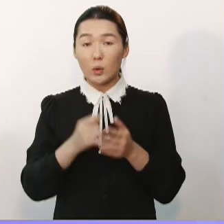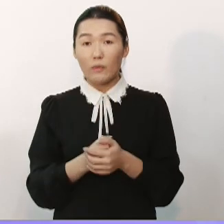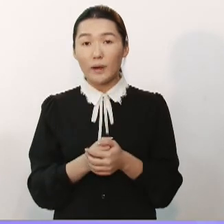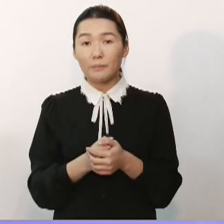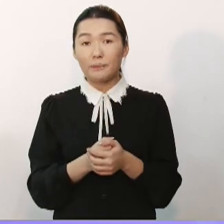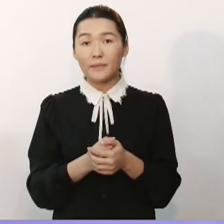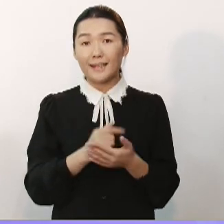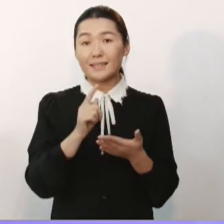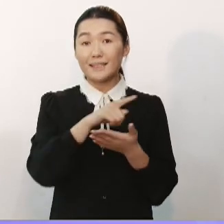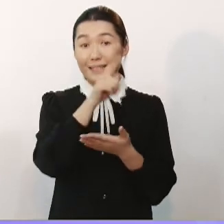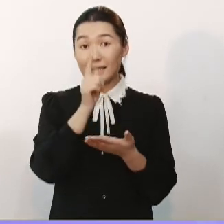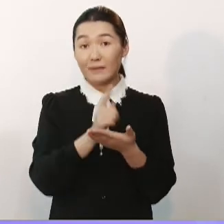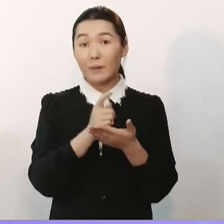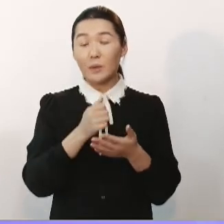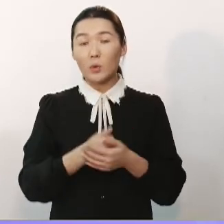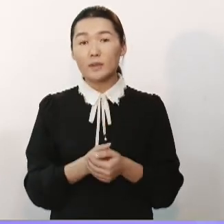Задать вопрос,